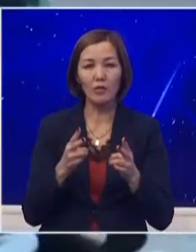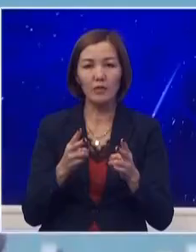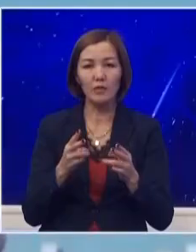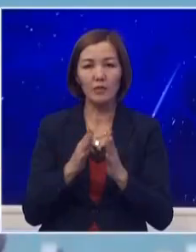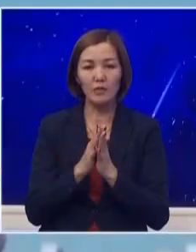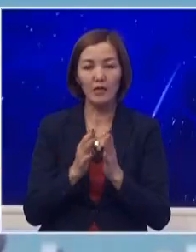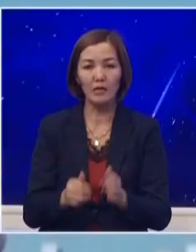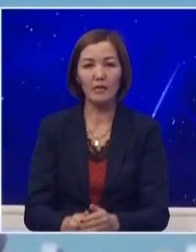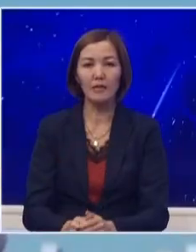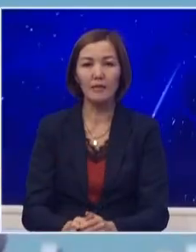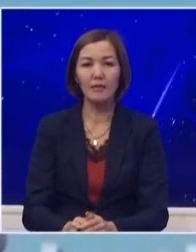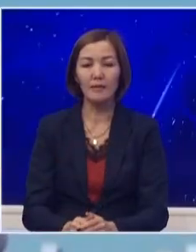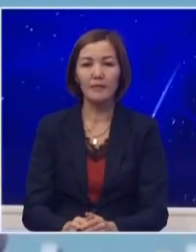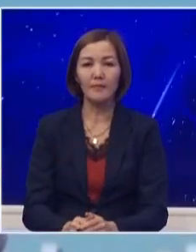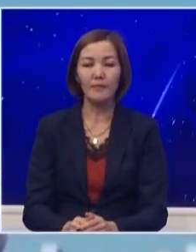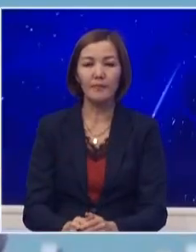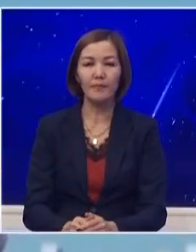шақырады.